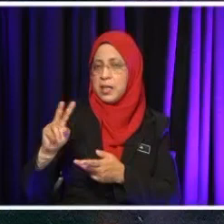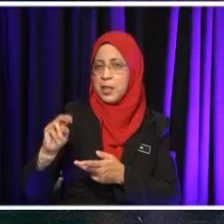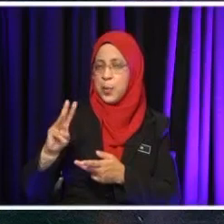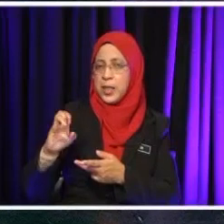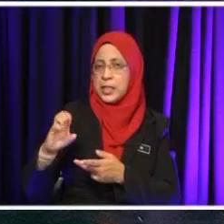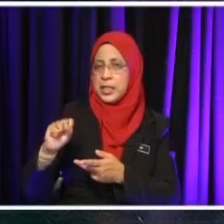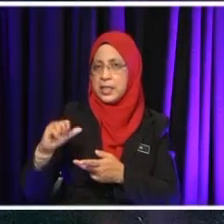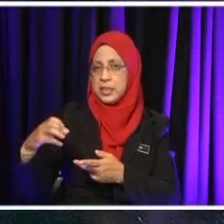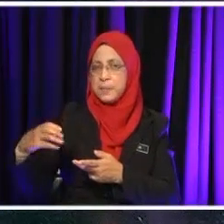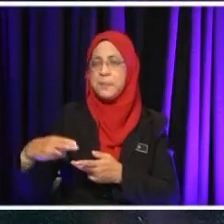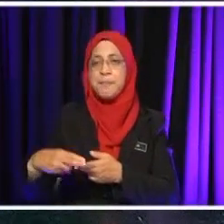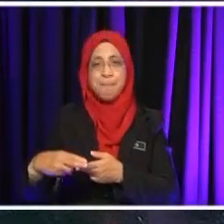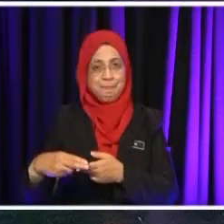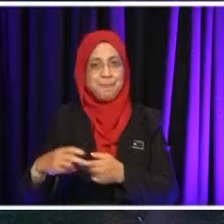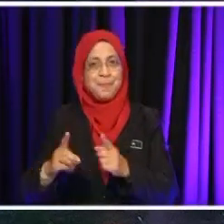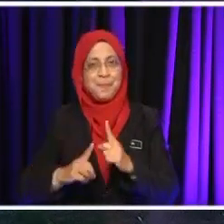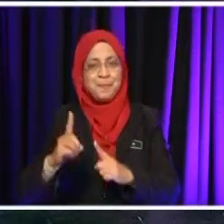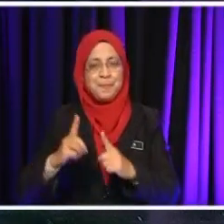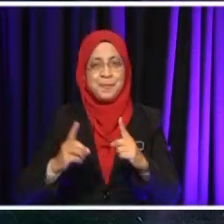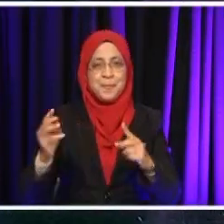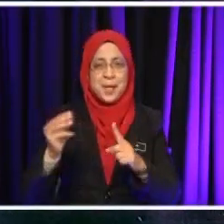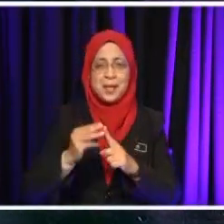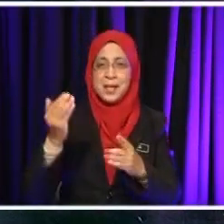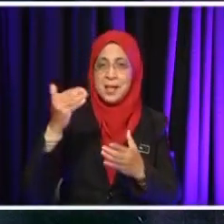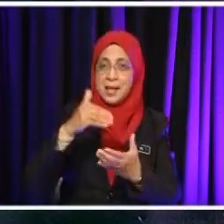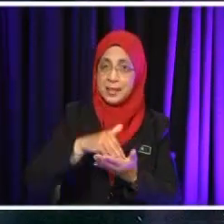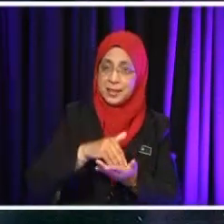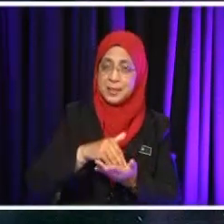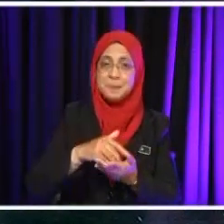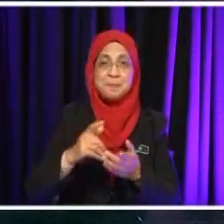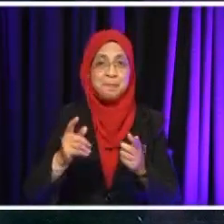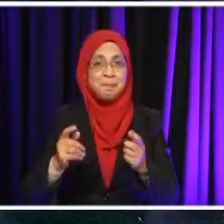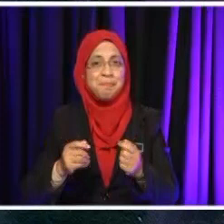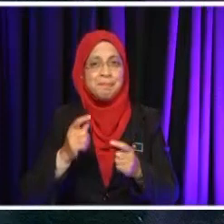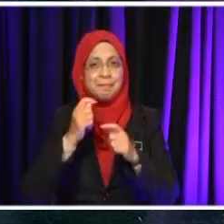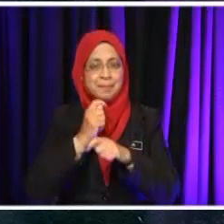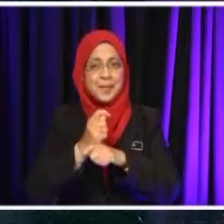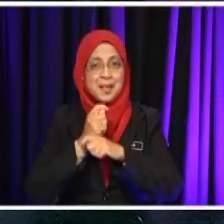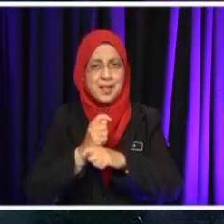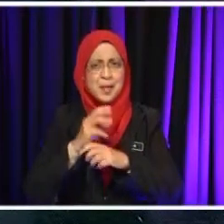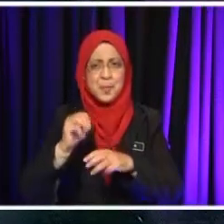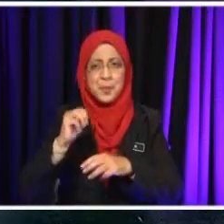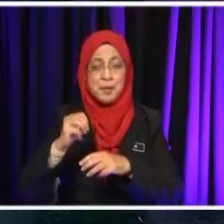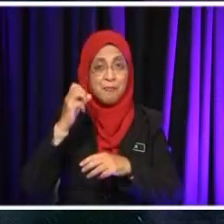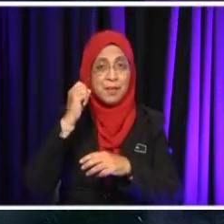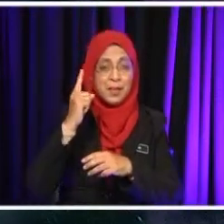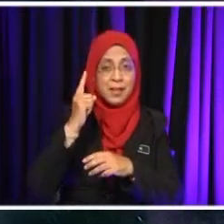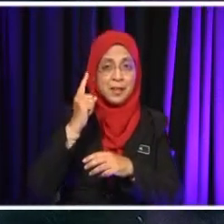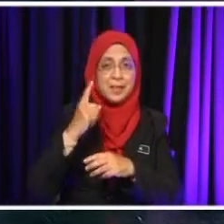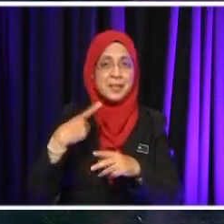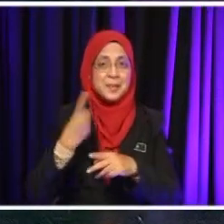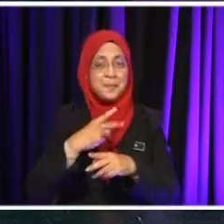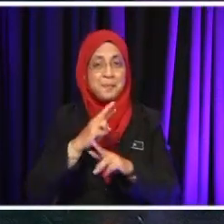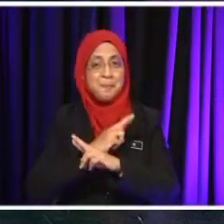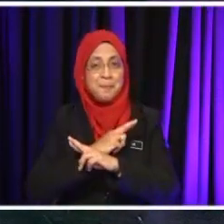Oke terima kasih Cikgu dan sementara dan anda semua mengulang kaji aku yang kita belajar saya emang kali ini kita melihat